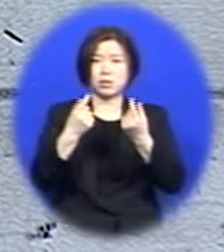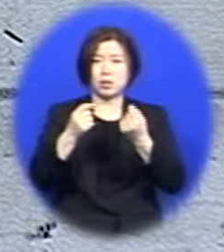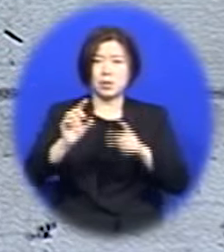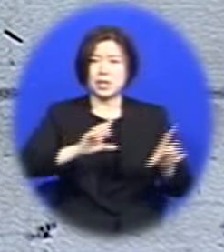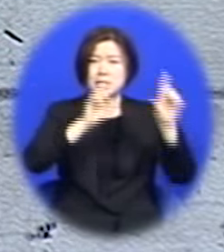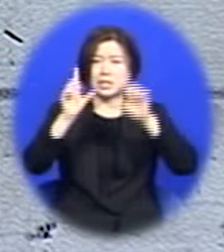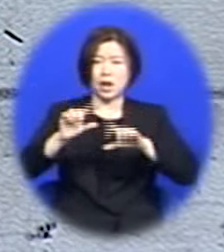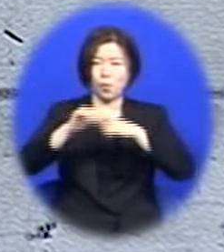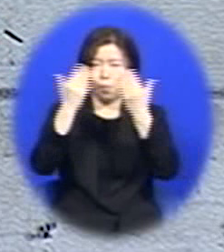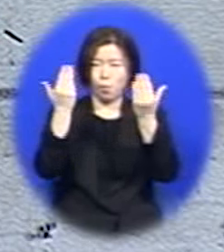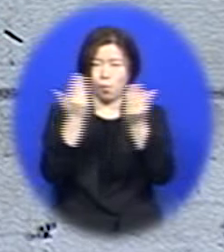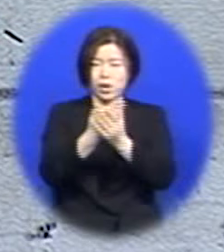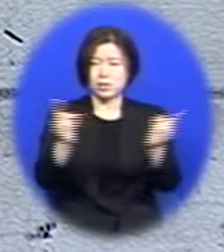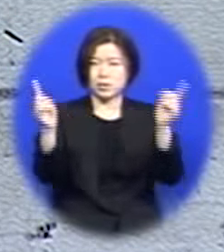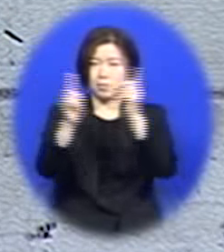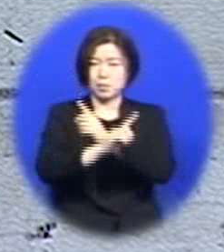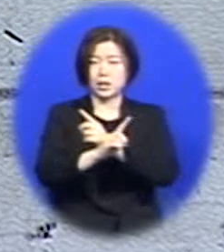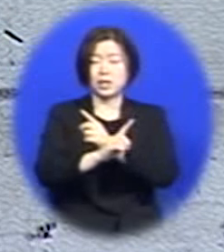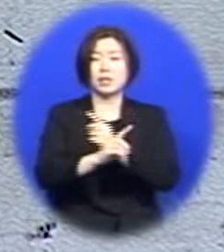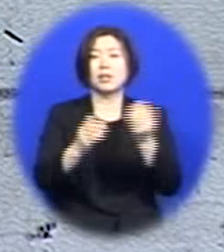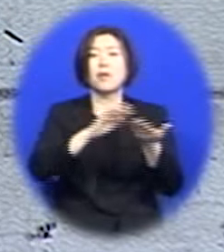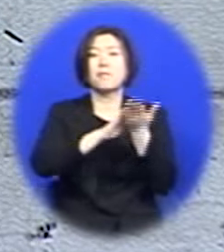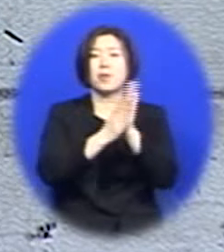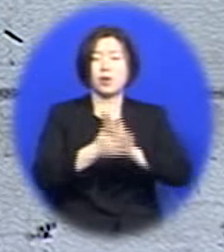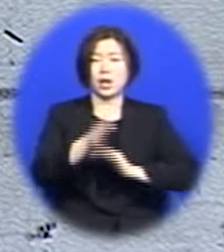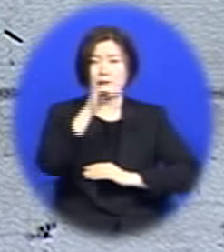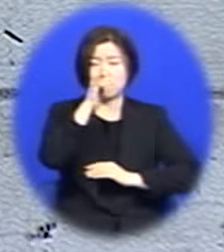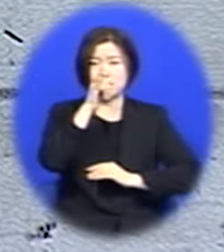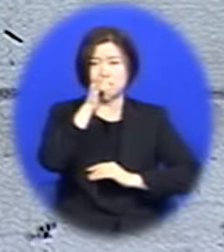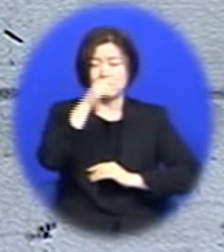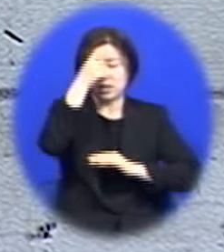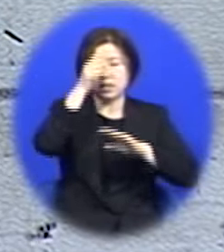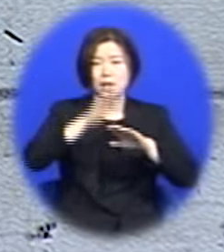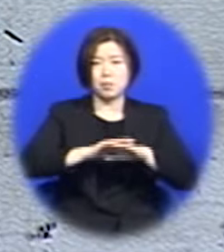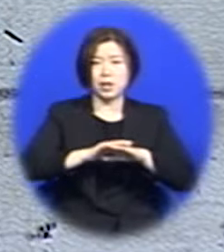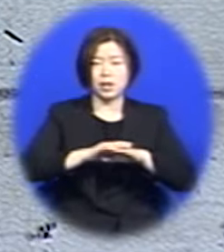완전한 극적인 변화가 일어나는 이런 예배를 제대로 드리자.